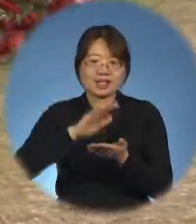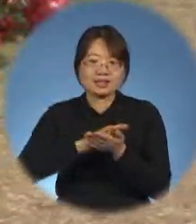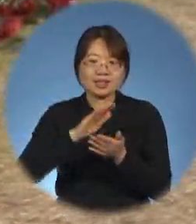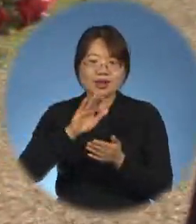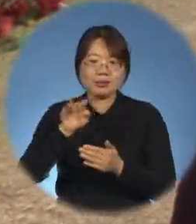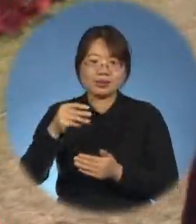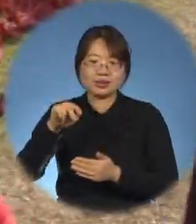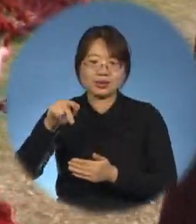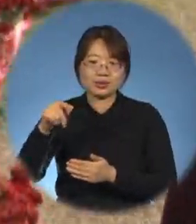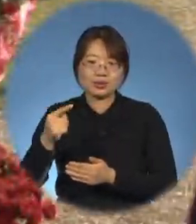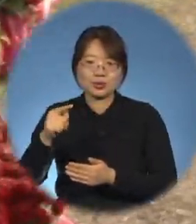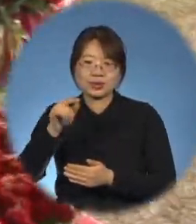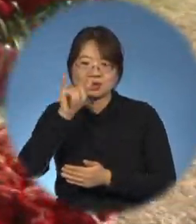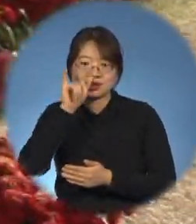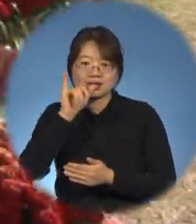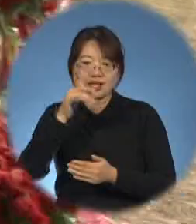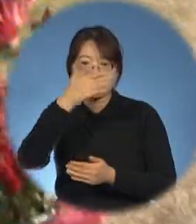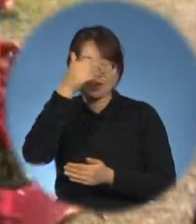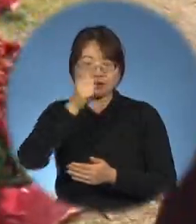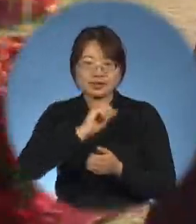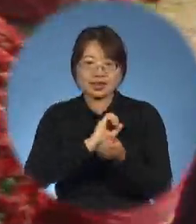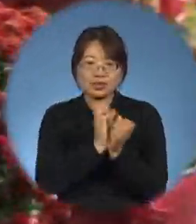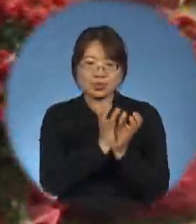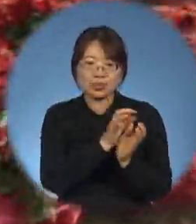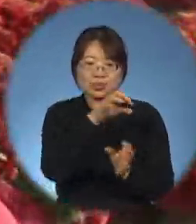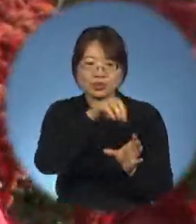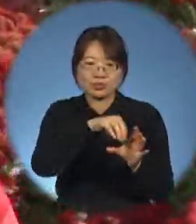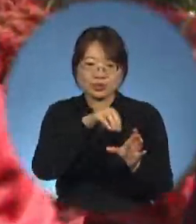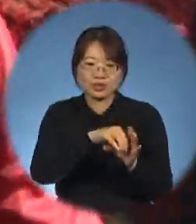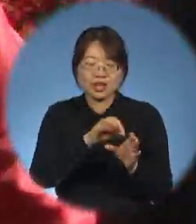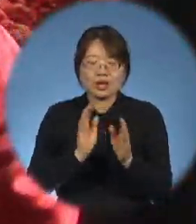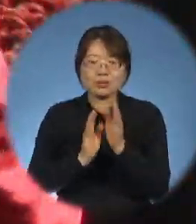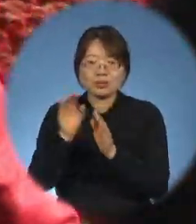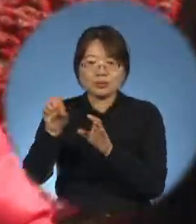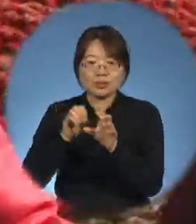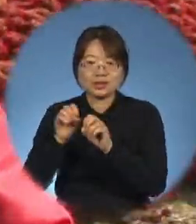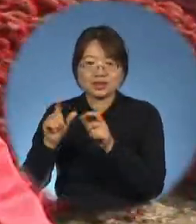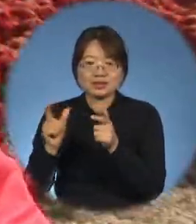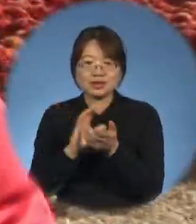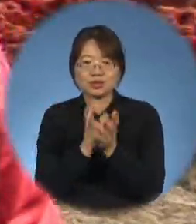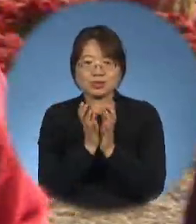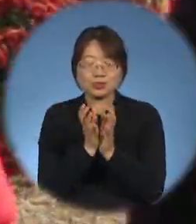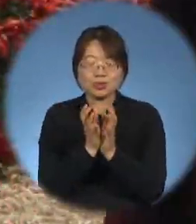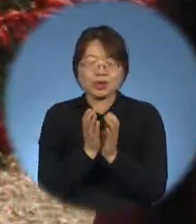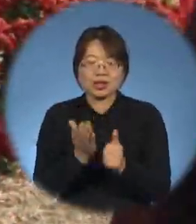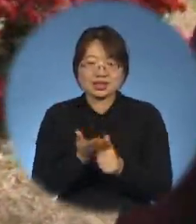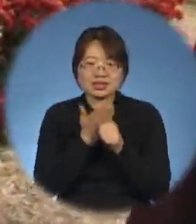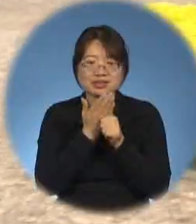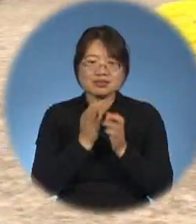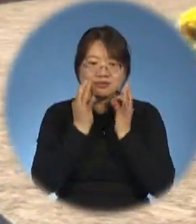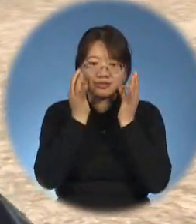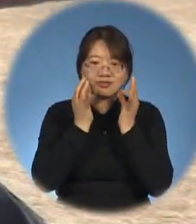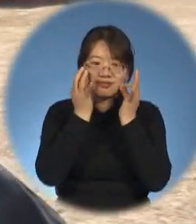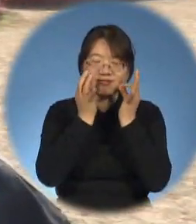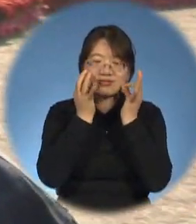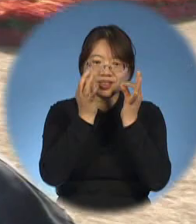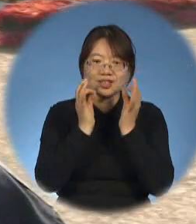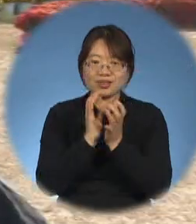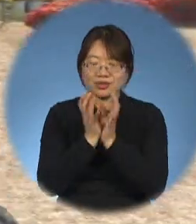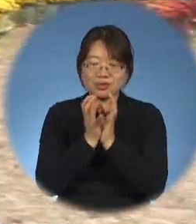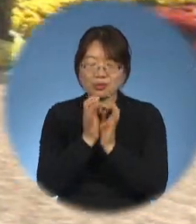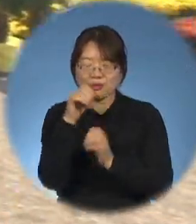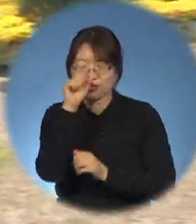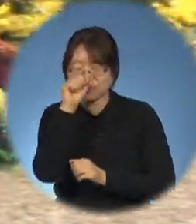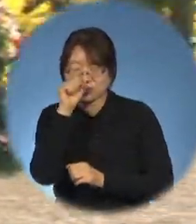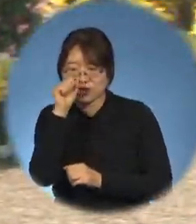니까 탄허 비아가 이미 많죠 푸른 안봐 떠나는지 크기의 이제 질 같아서 것을 그렇게 좋아하시는